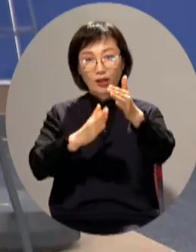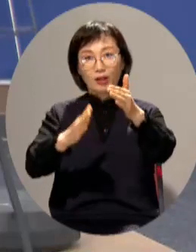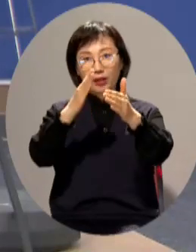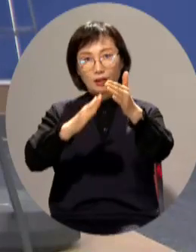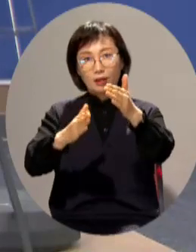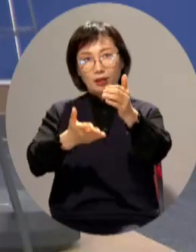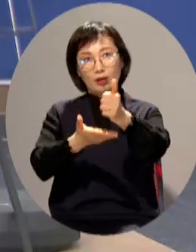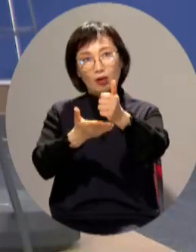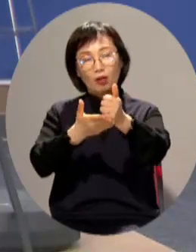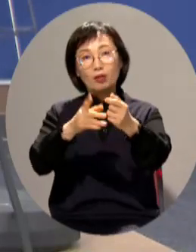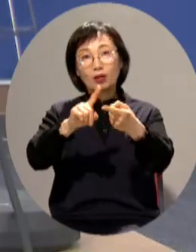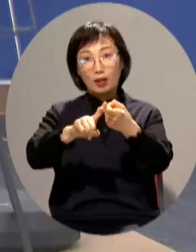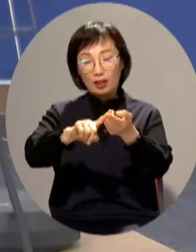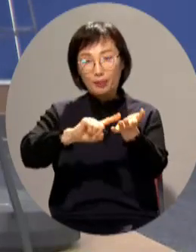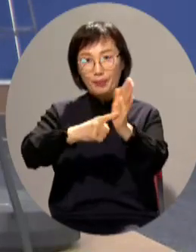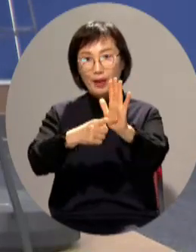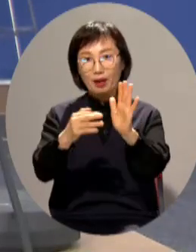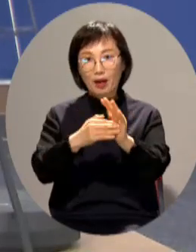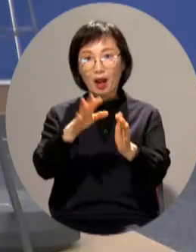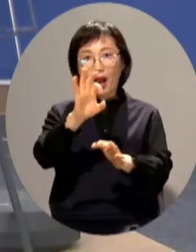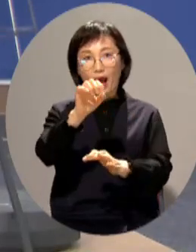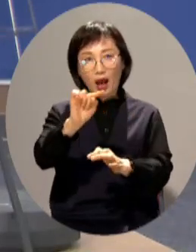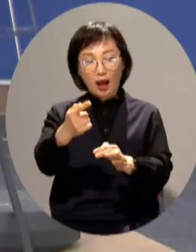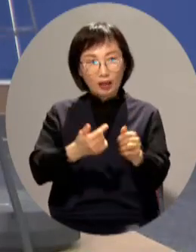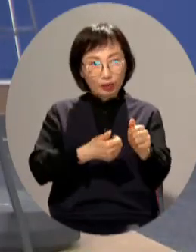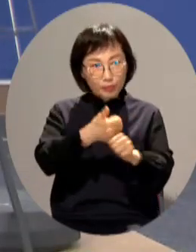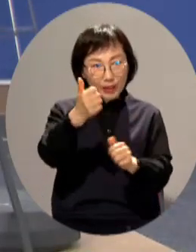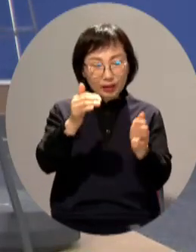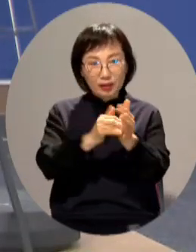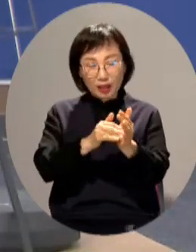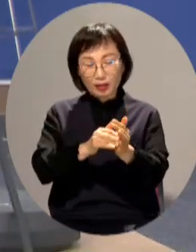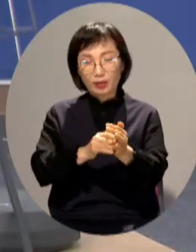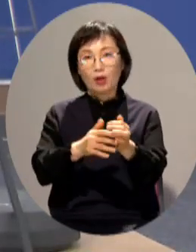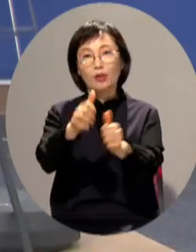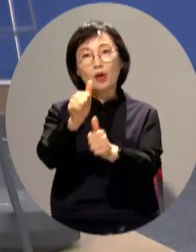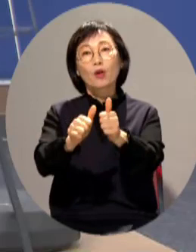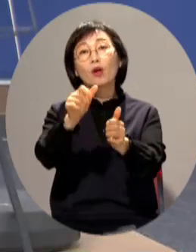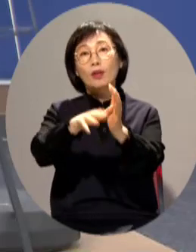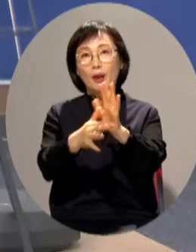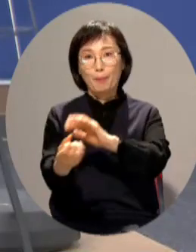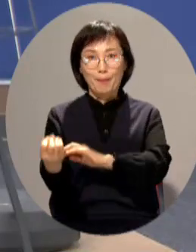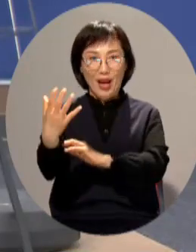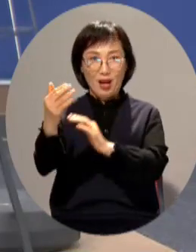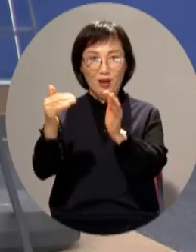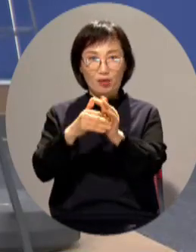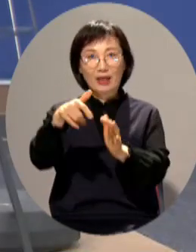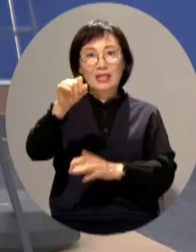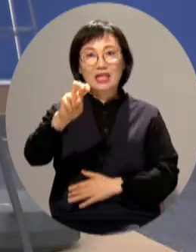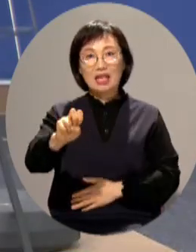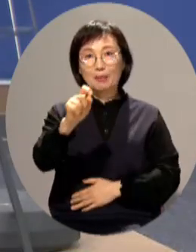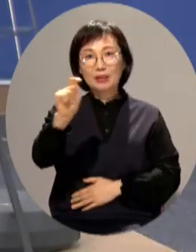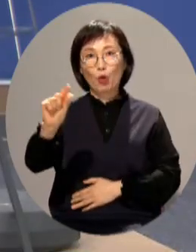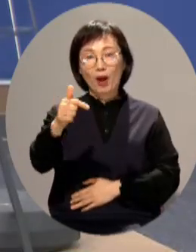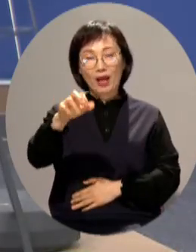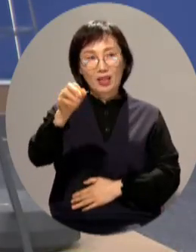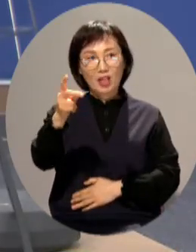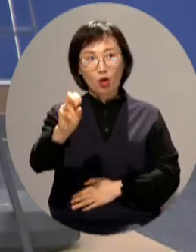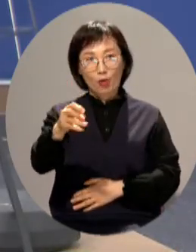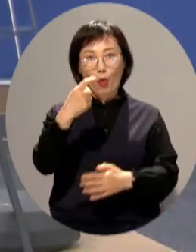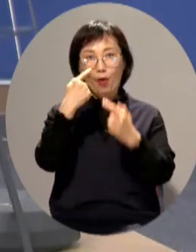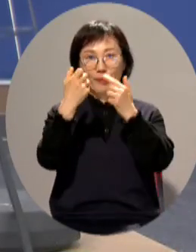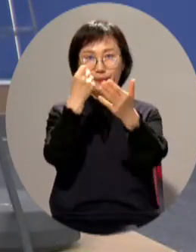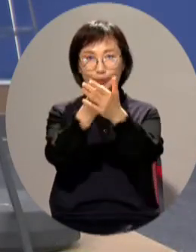전 국회의원이 안 호영 국회의원을 제치고 경선에서 승리해 민주당의 도지사 후보로 확정됐습니다